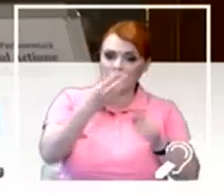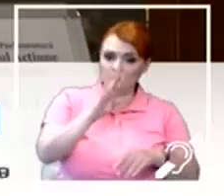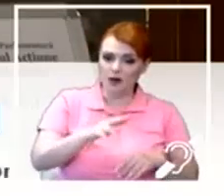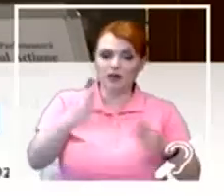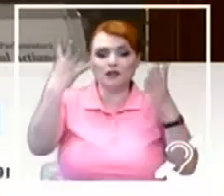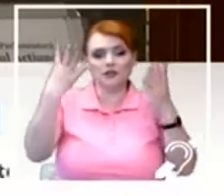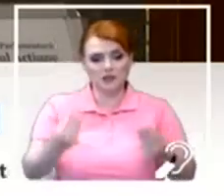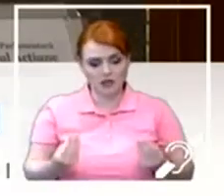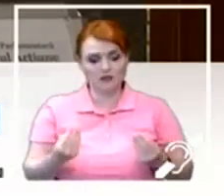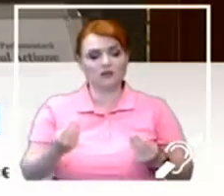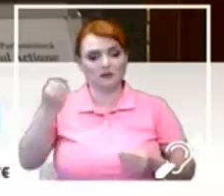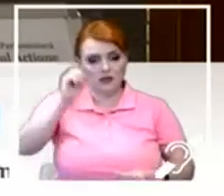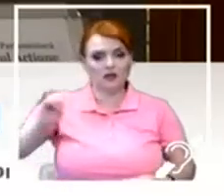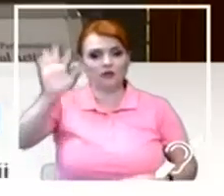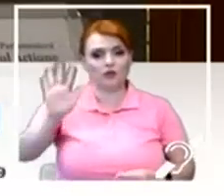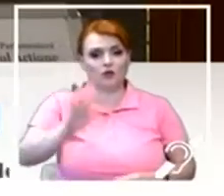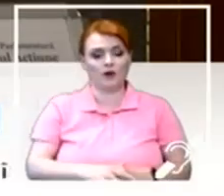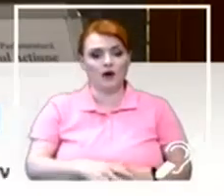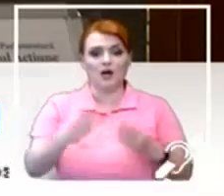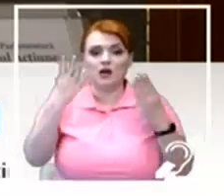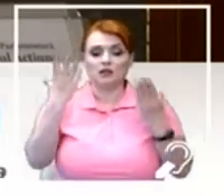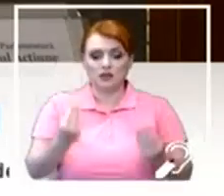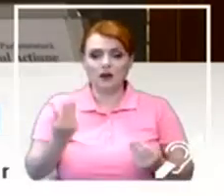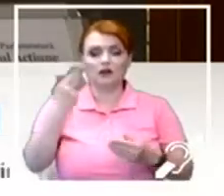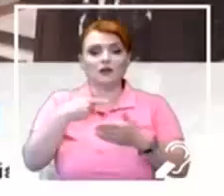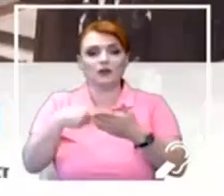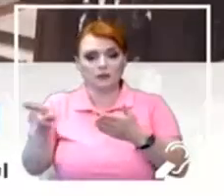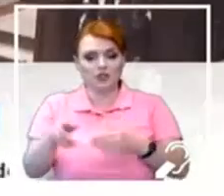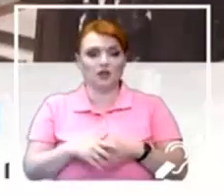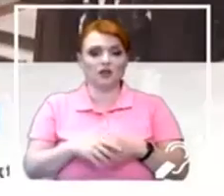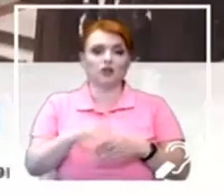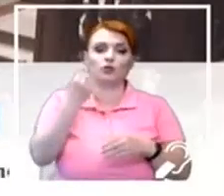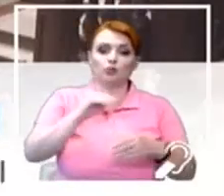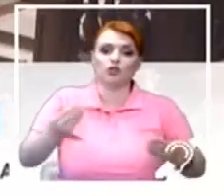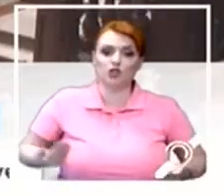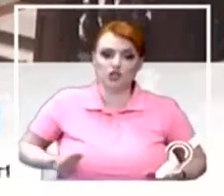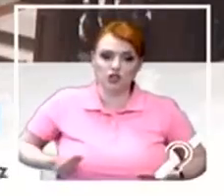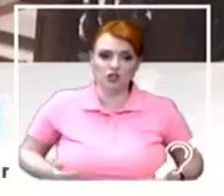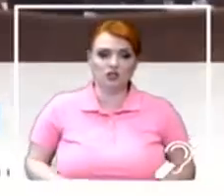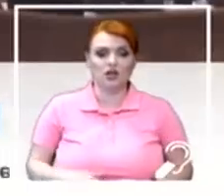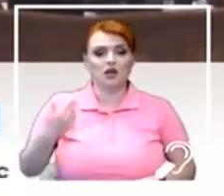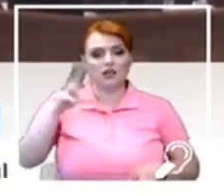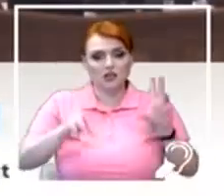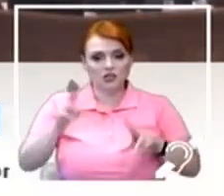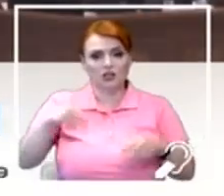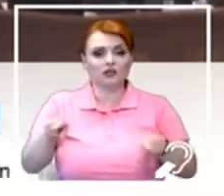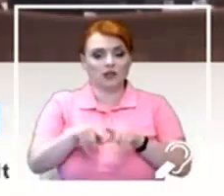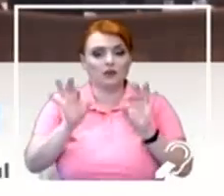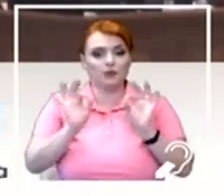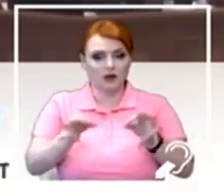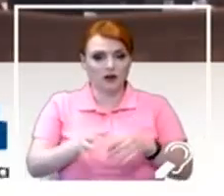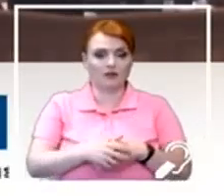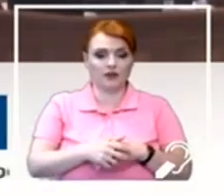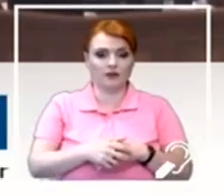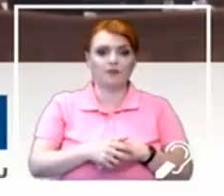care sărbătorim pacea, sărbătorim integrarea europeană, sărbătorim bunăstarea, democrația și un lucru firesc atât timp cât Republica Moldova își dorește să